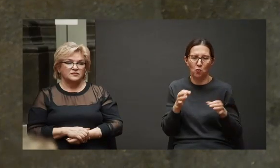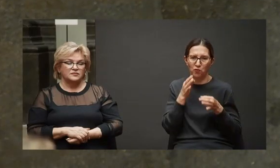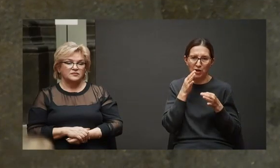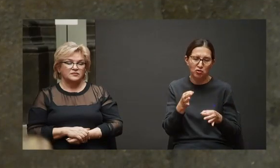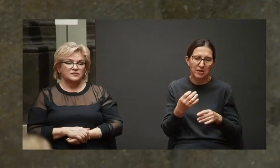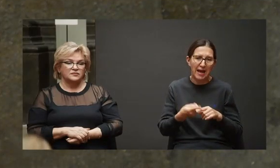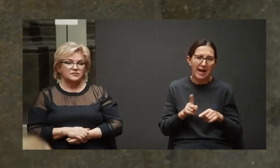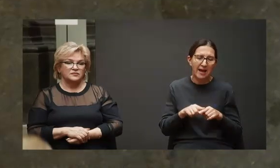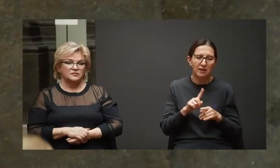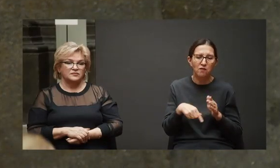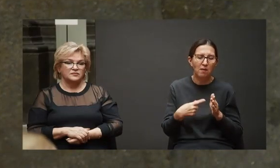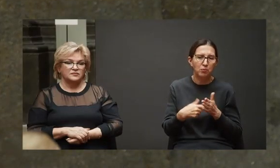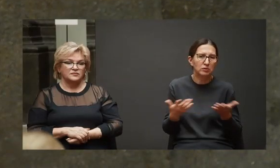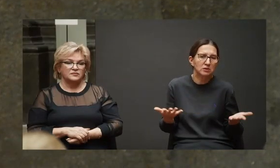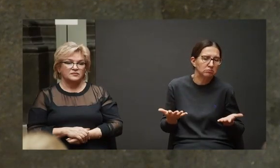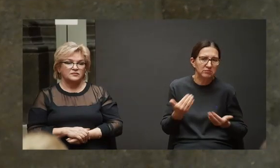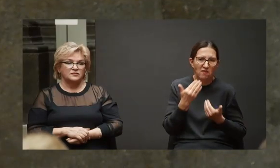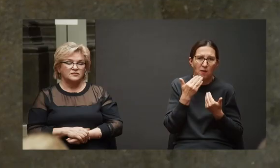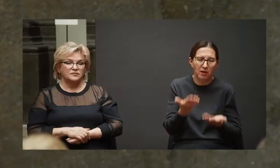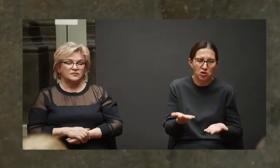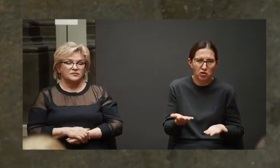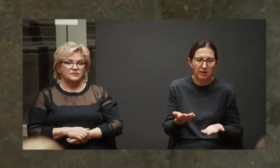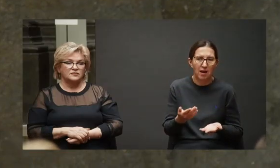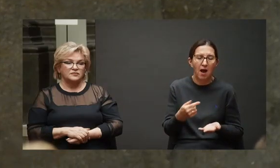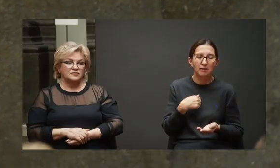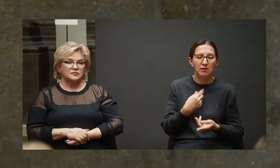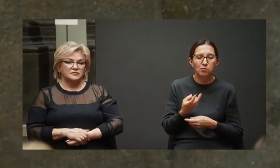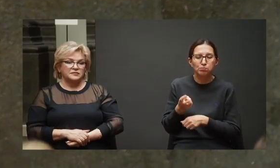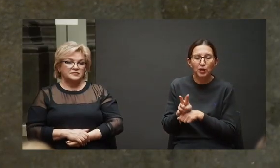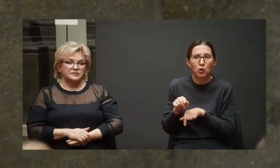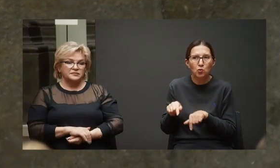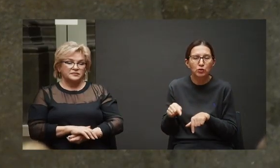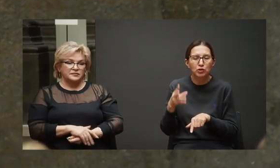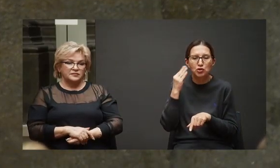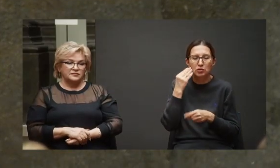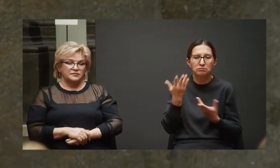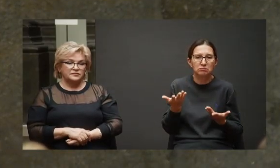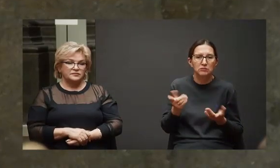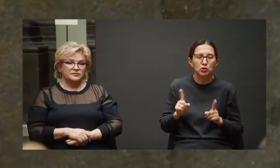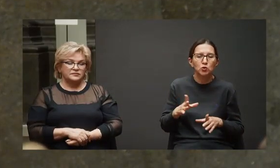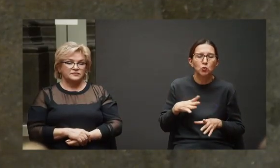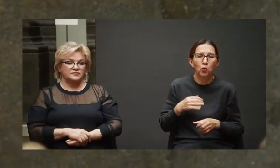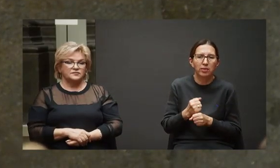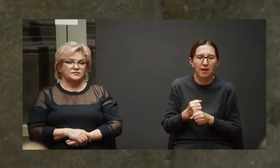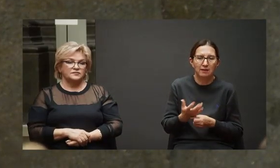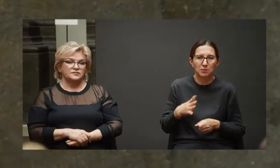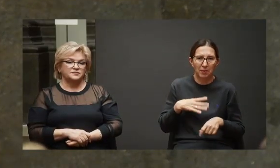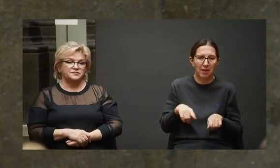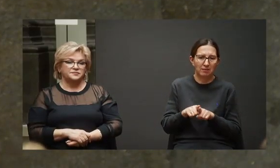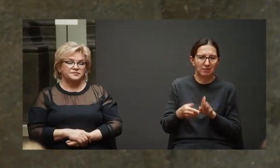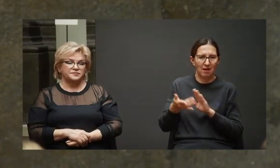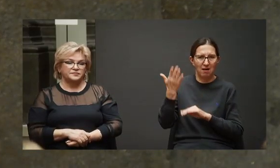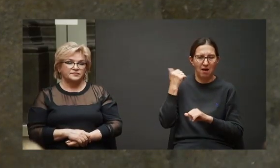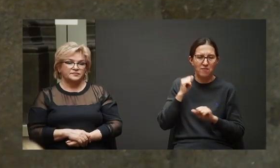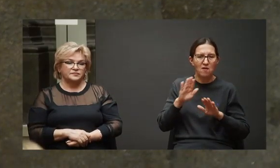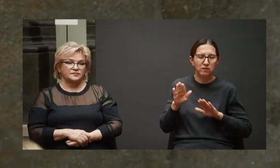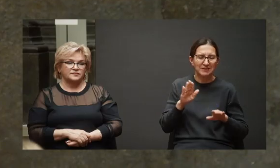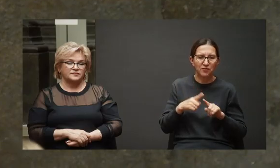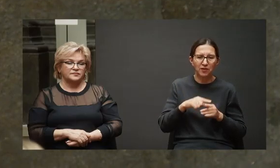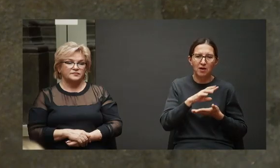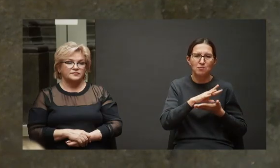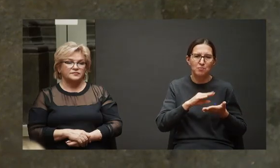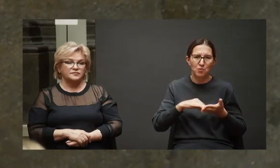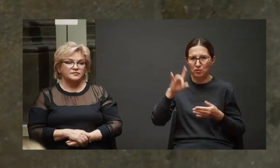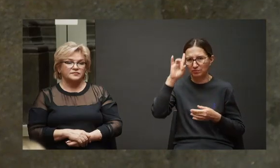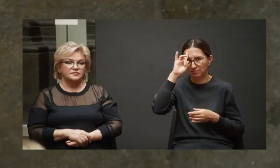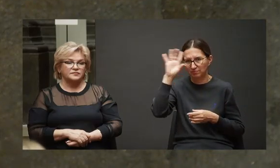вопрос вопрошания, да, с тем, что ты приходишь, как бы, что делать. Вот была такая выставка, потом сделанная по мотивам